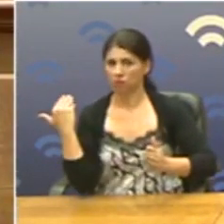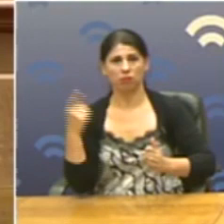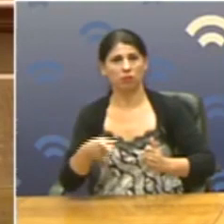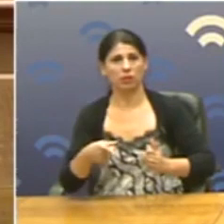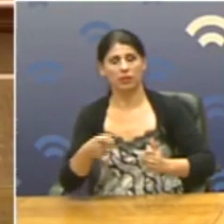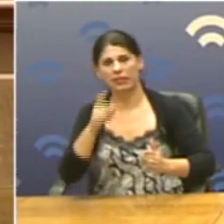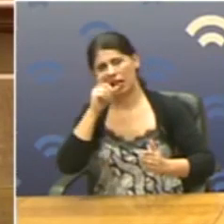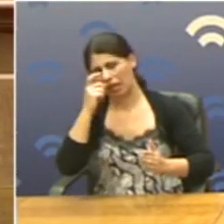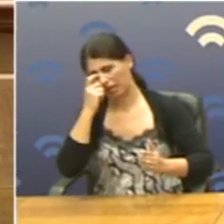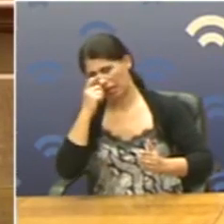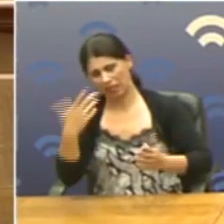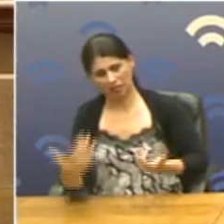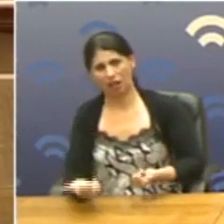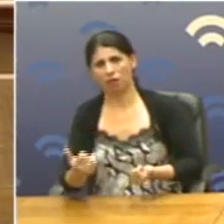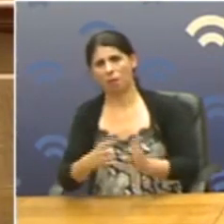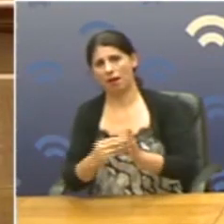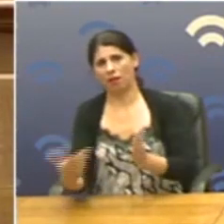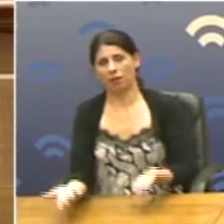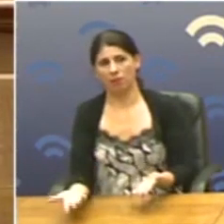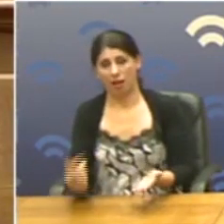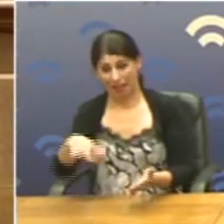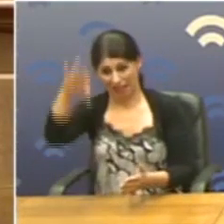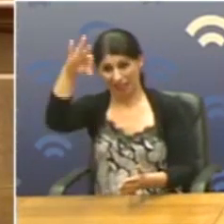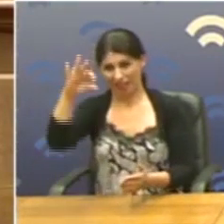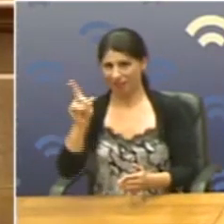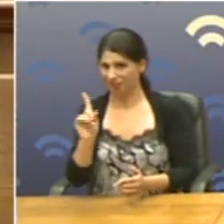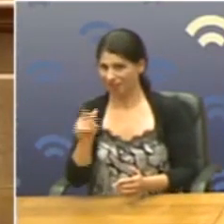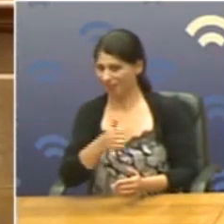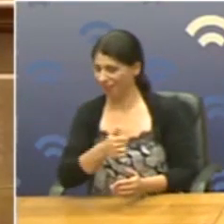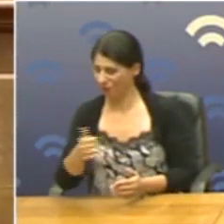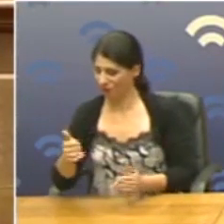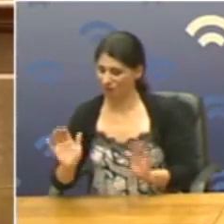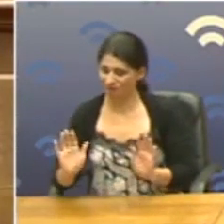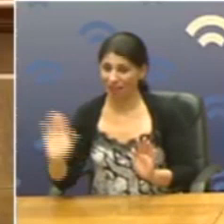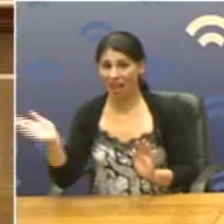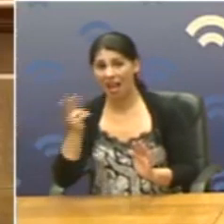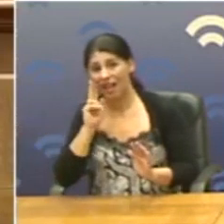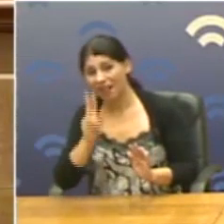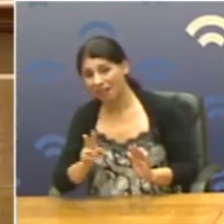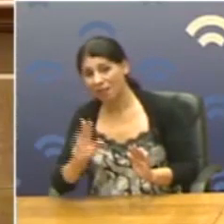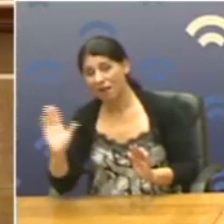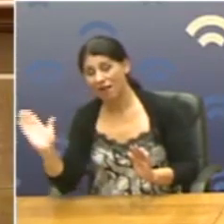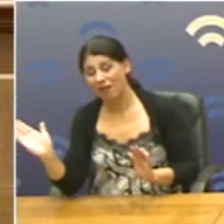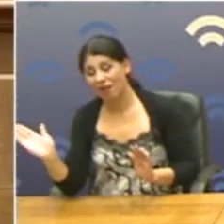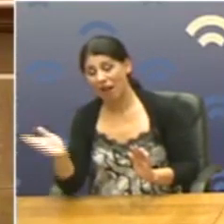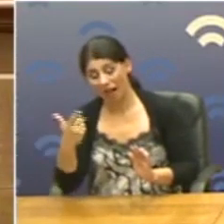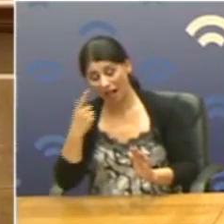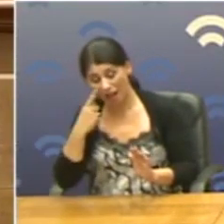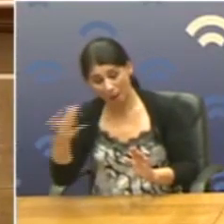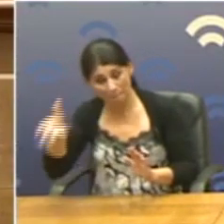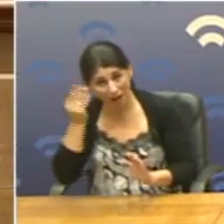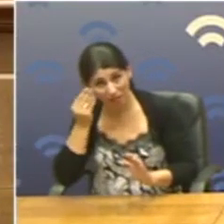στην Κέρκυρα. Και μην μας πείτε ότι είναι η εξαίρεση, αν έβλεπαν όλα όσα συμβαίνουν πραγματικά το φως